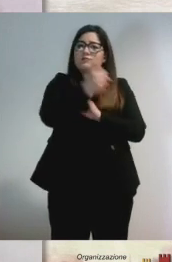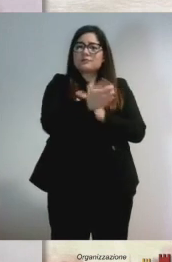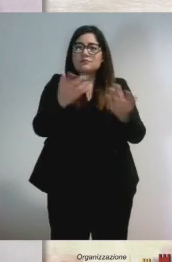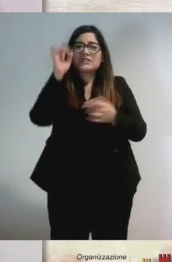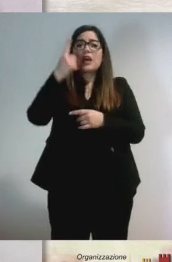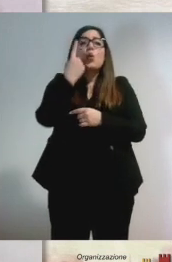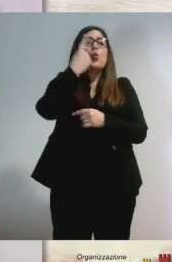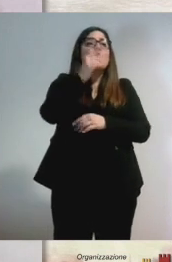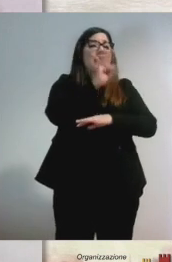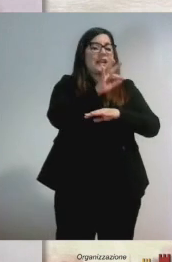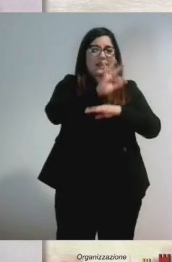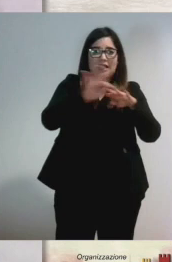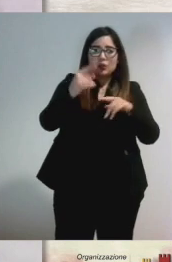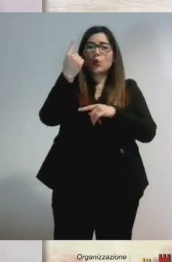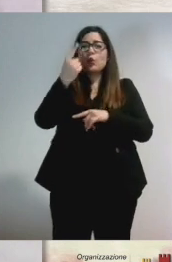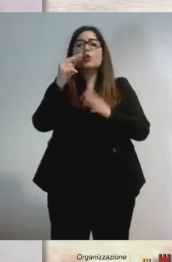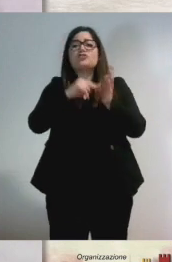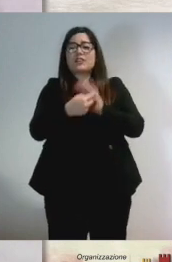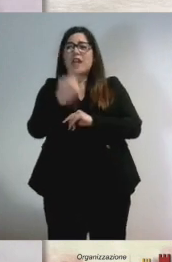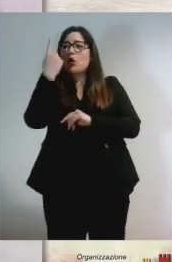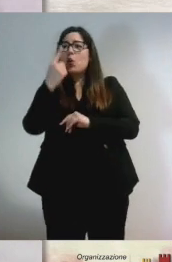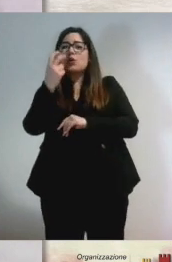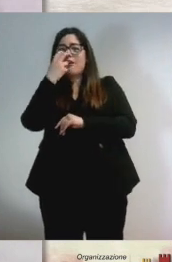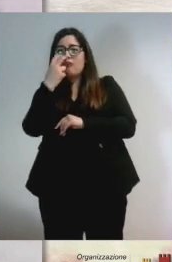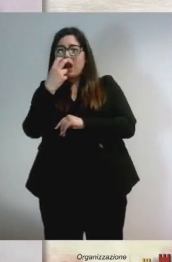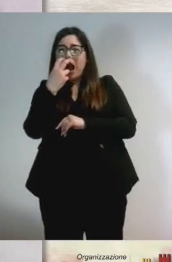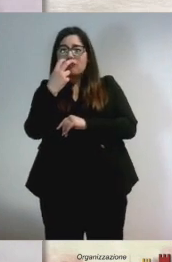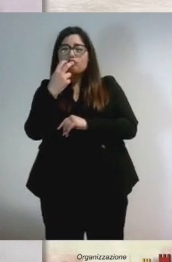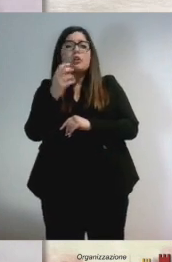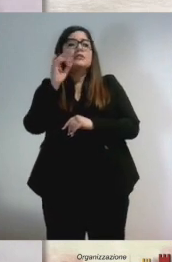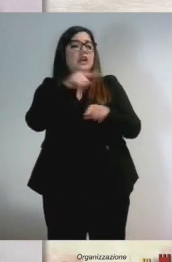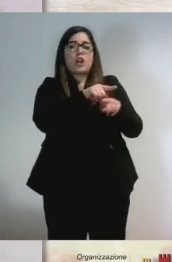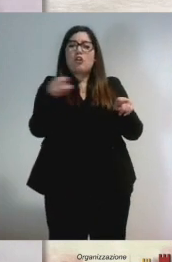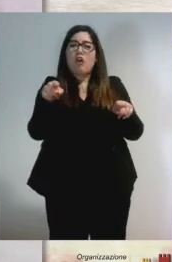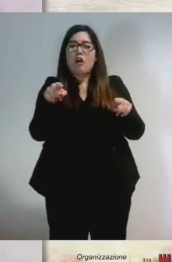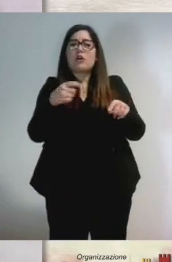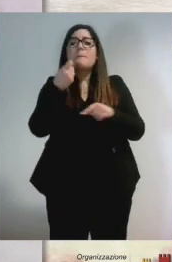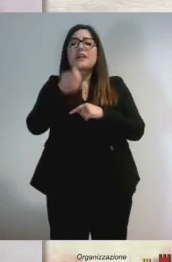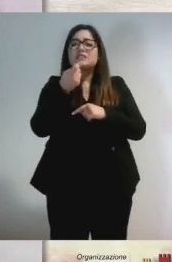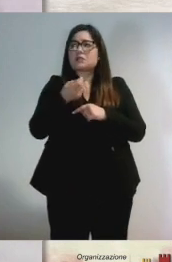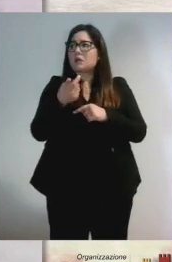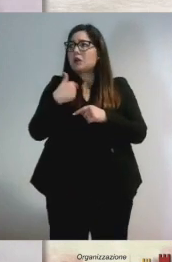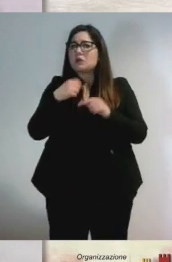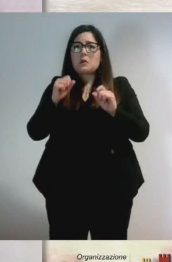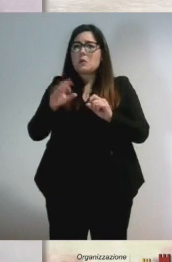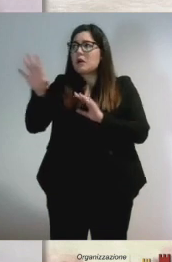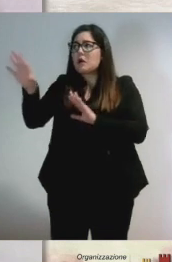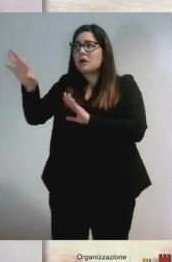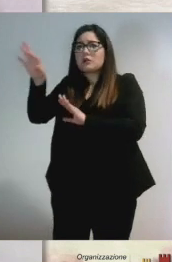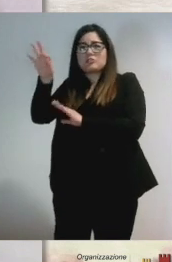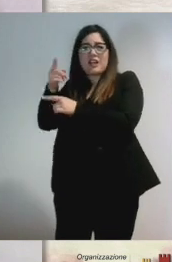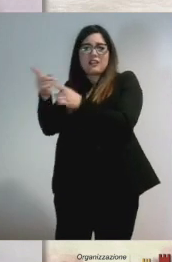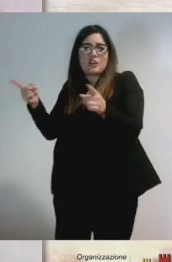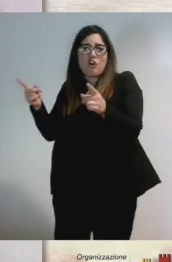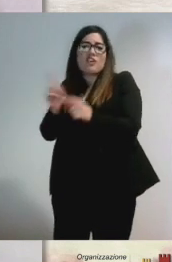avvocato perché non posso prendere l'ingegnere l'architetto e l'avvocato che sono arrivati i primi in quelle graduatorie e mi dovete far fare